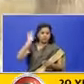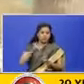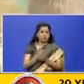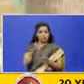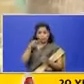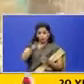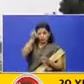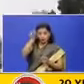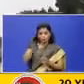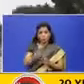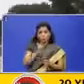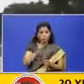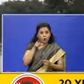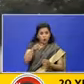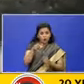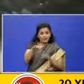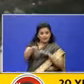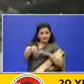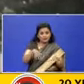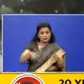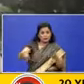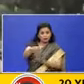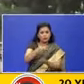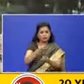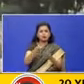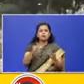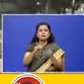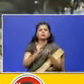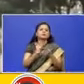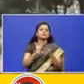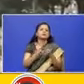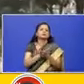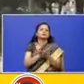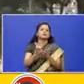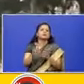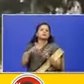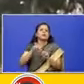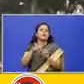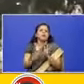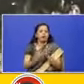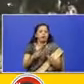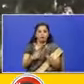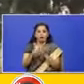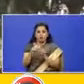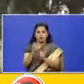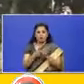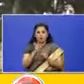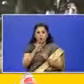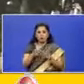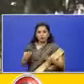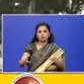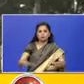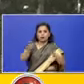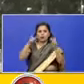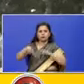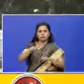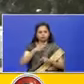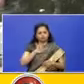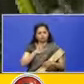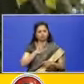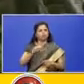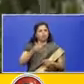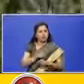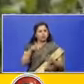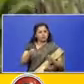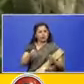उन्होंने शहर के सहकार नगर के एक जंगल को फिर से हरा भरा करने का बीड़ा उठाया था।